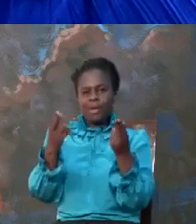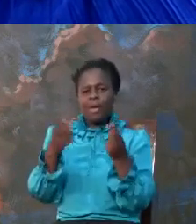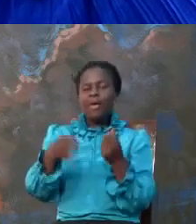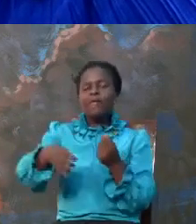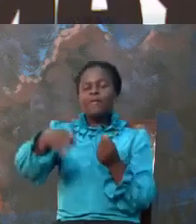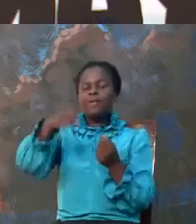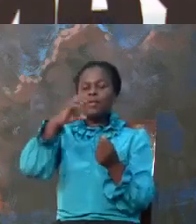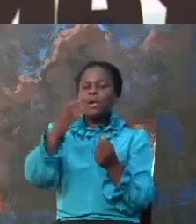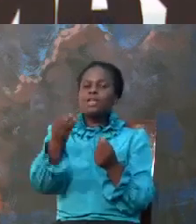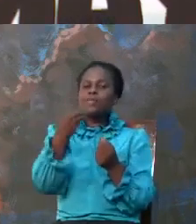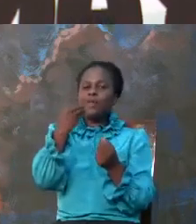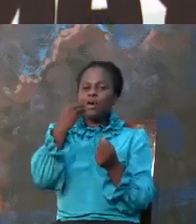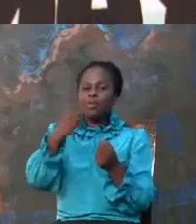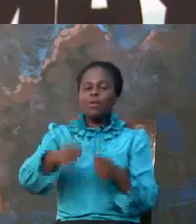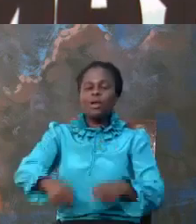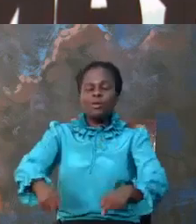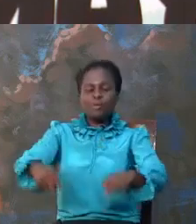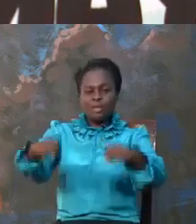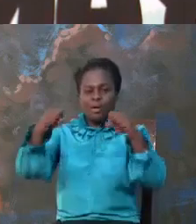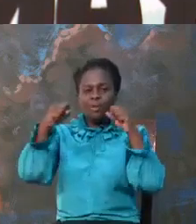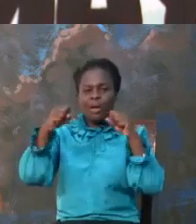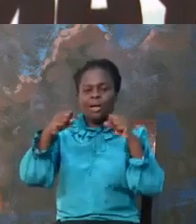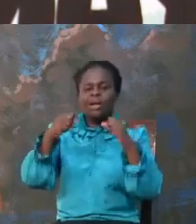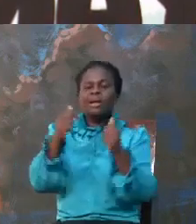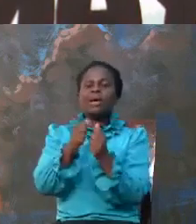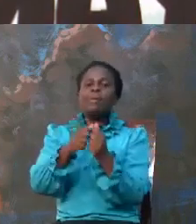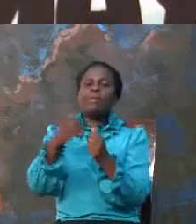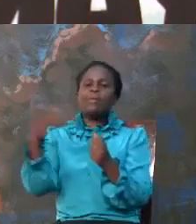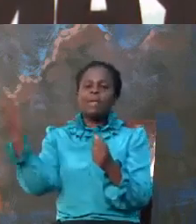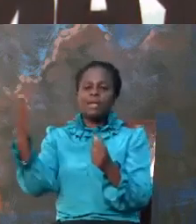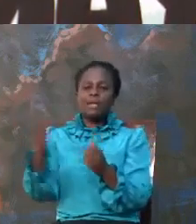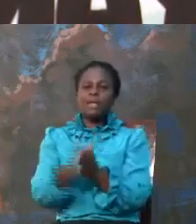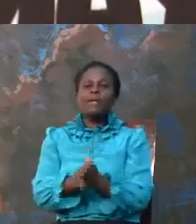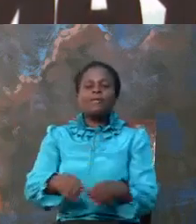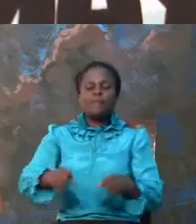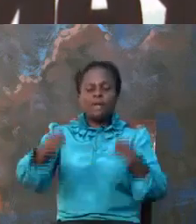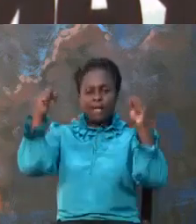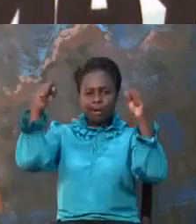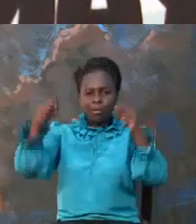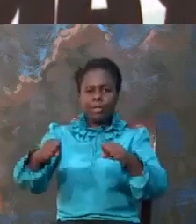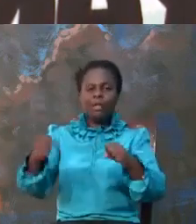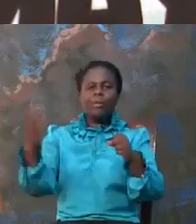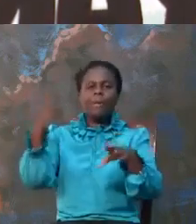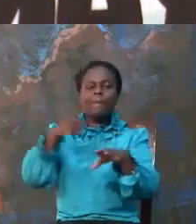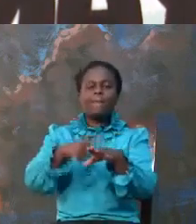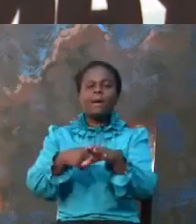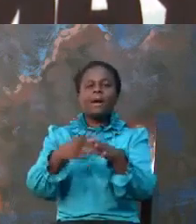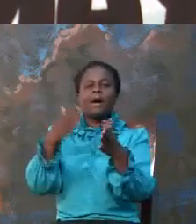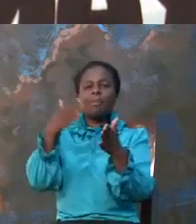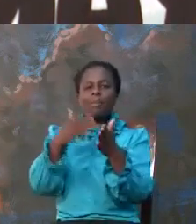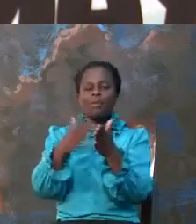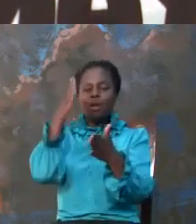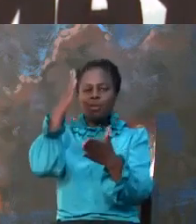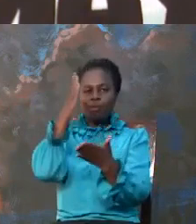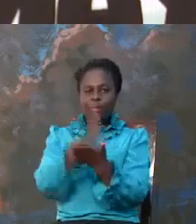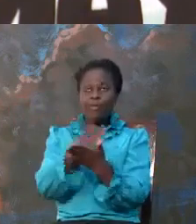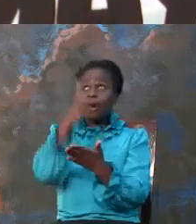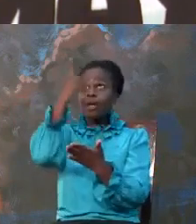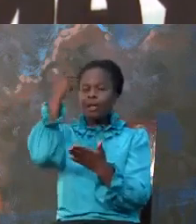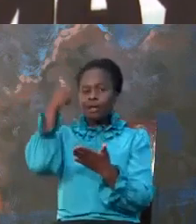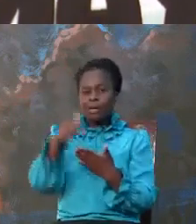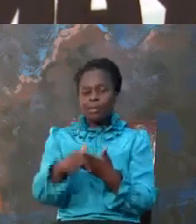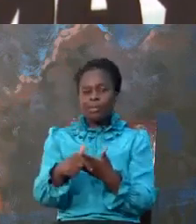vyakula, kutawaza kadha wa kadha viliamuliwa mpaka muda wa muafaka yeye atakapokuja.